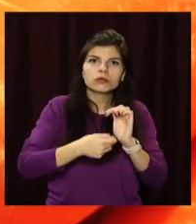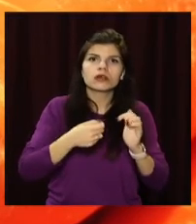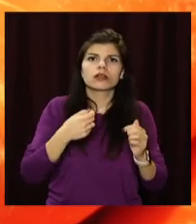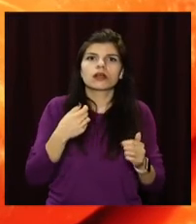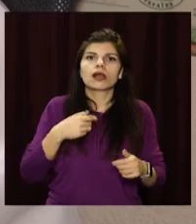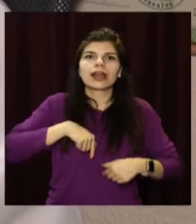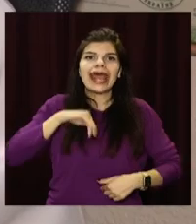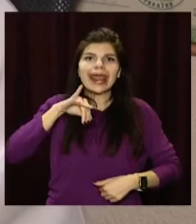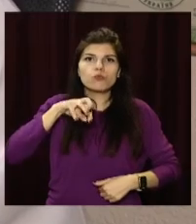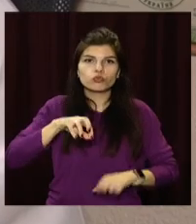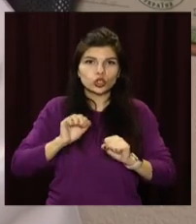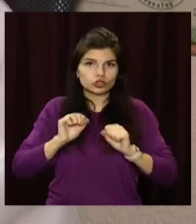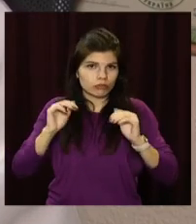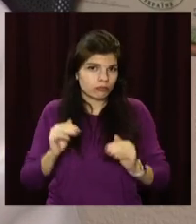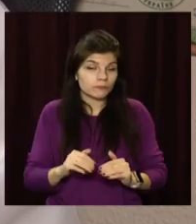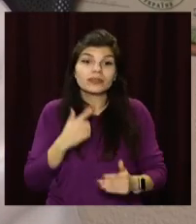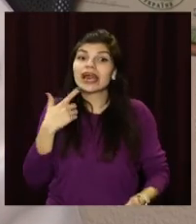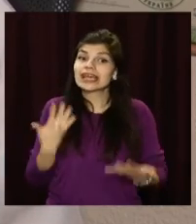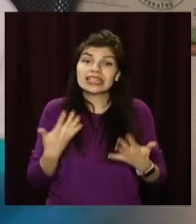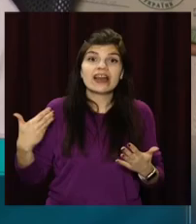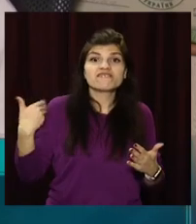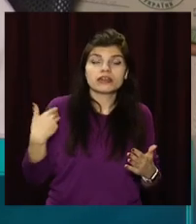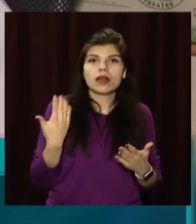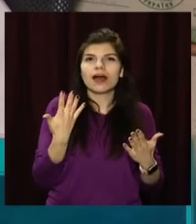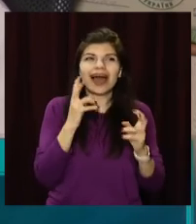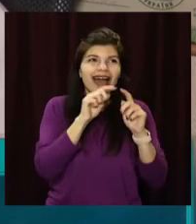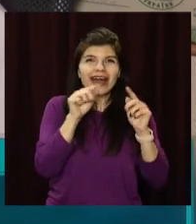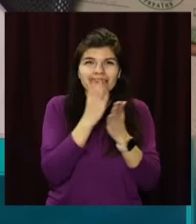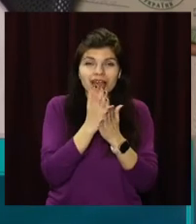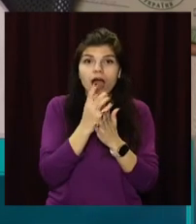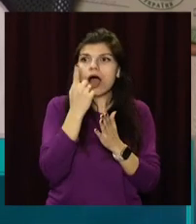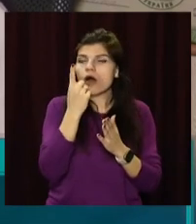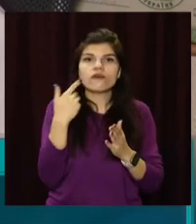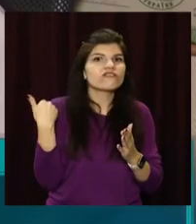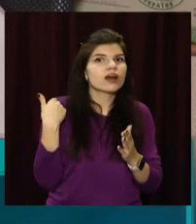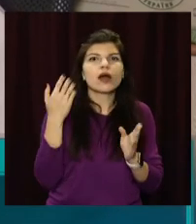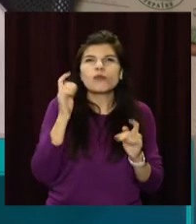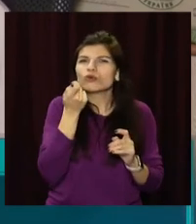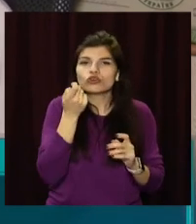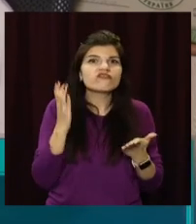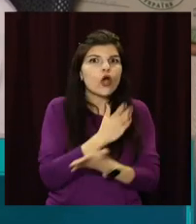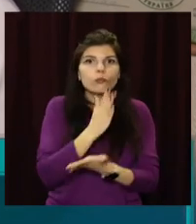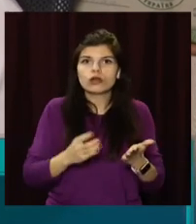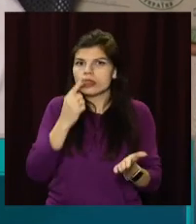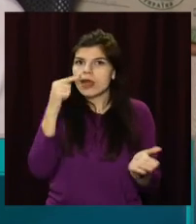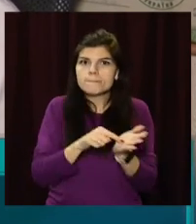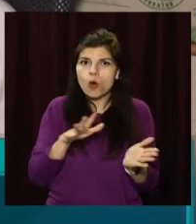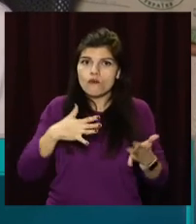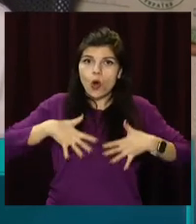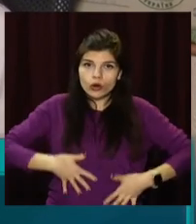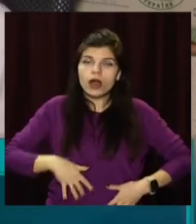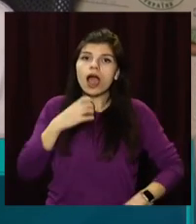знижений імунітет. Якщо якогось вітаміна не поступає взагалі, тобто навіть в малих кількостях, то ми говоримо